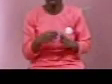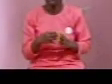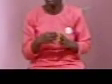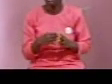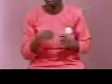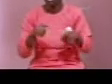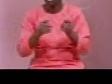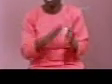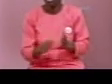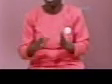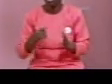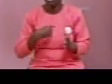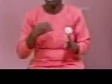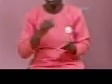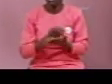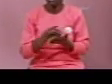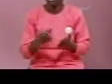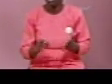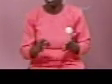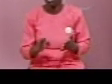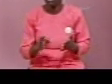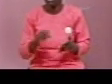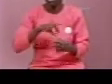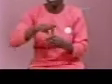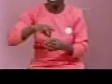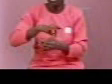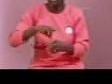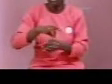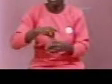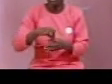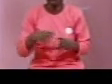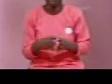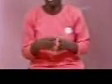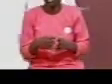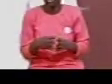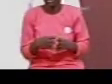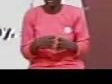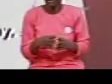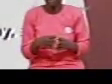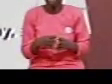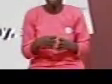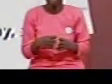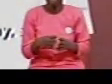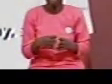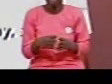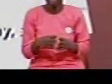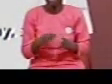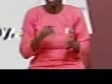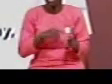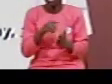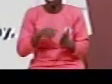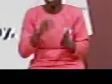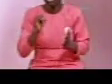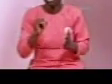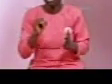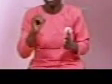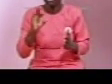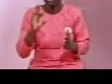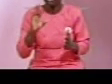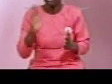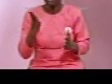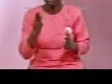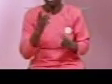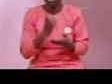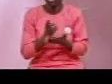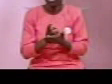معلش حصل خير. روح بسرعه يا صلاح اعمل لي كوبايه قهوه لو سمحت. دي خامس كوبايه قهوه يا فندم تشربها النهارده. جرى